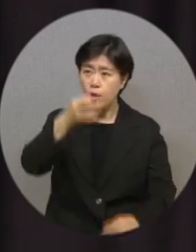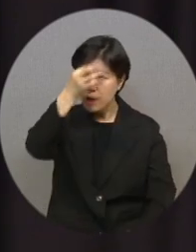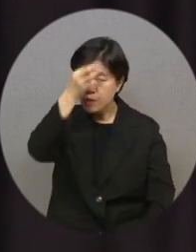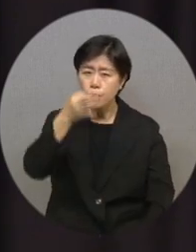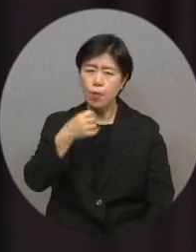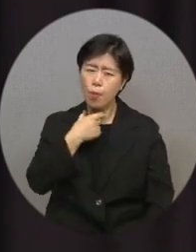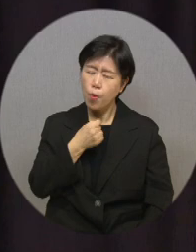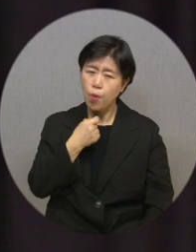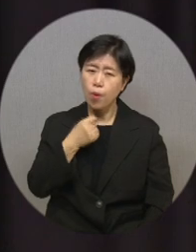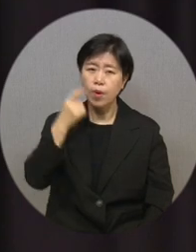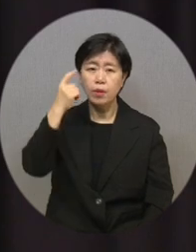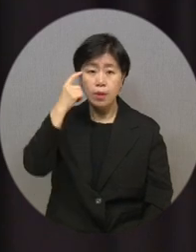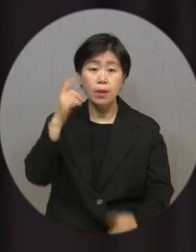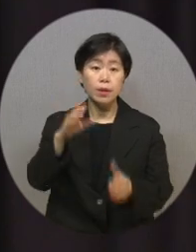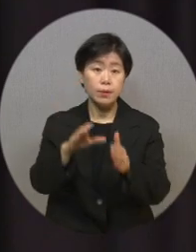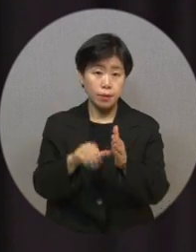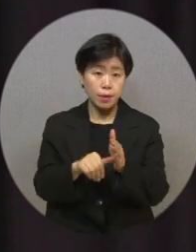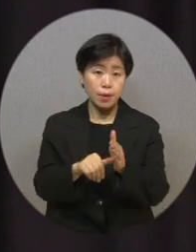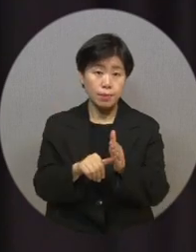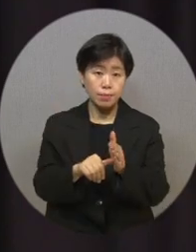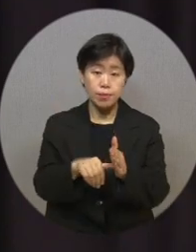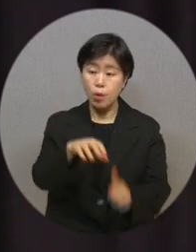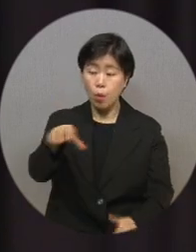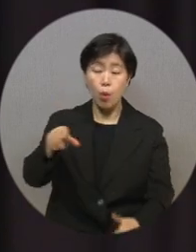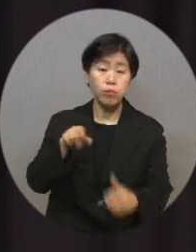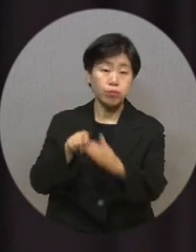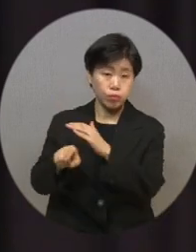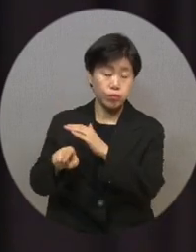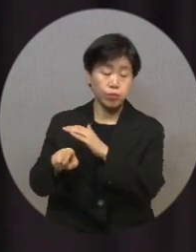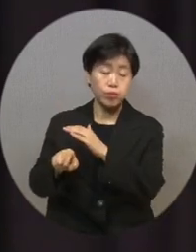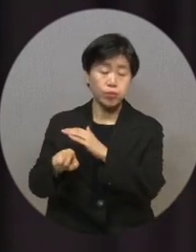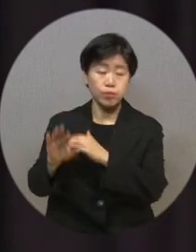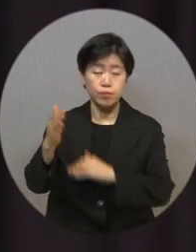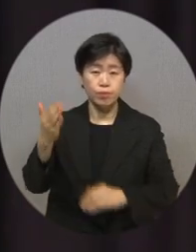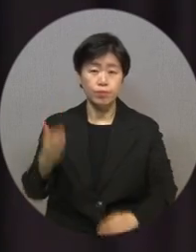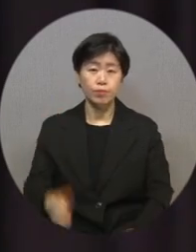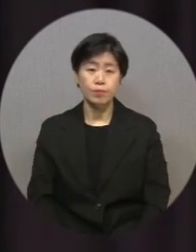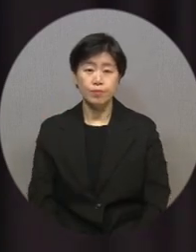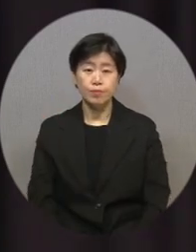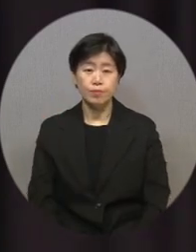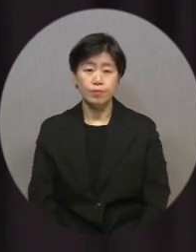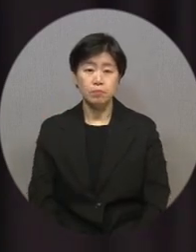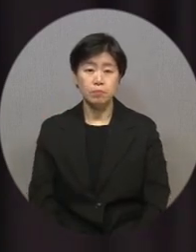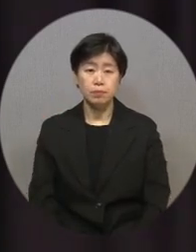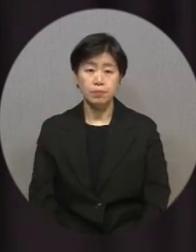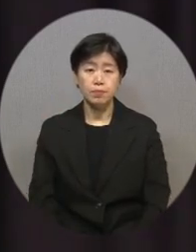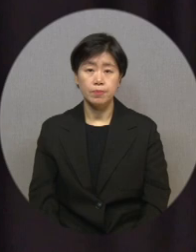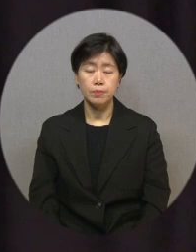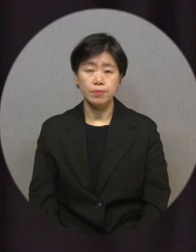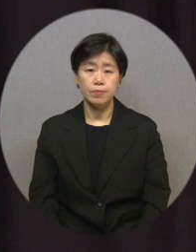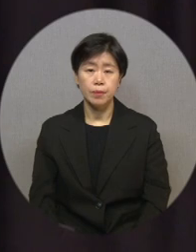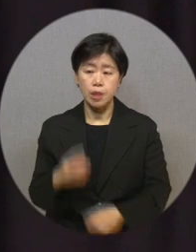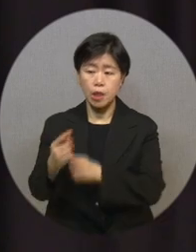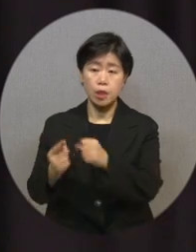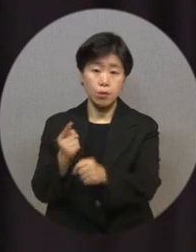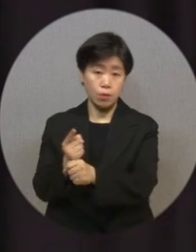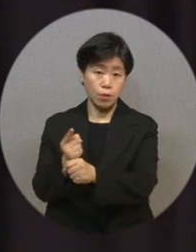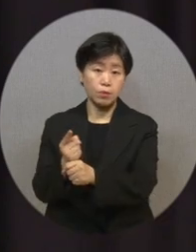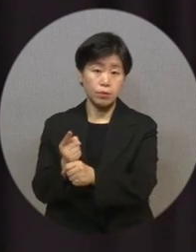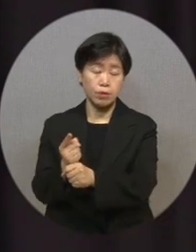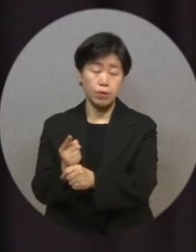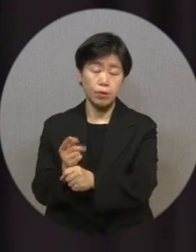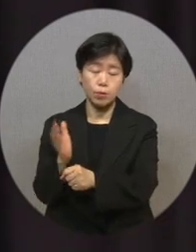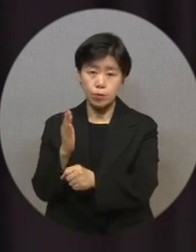학습을 통해서 어 좀 더 좋은 직장 나은 직장으로 가겠다 그러면 본인들의 시간을 1년 정도로 거기다 투여하는